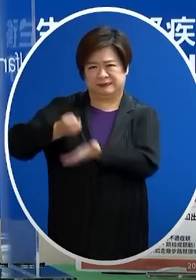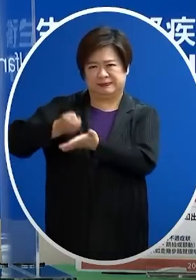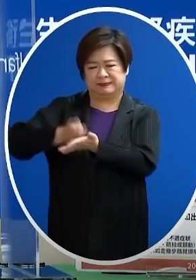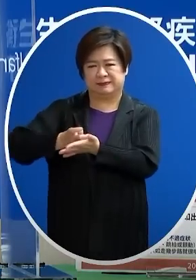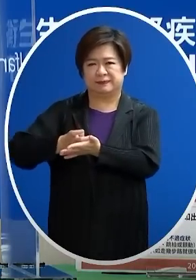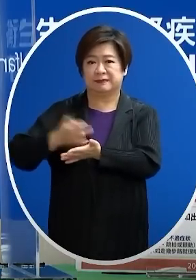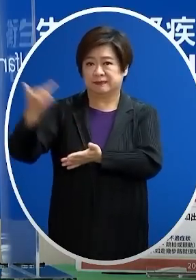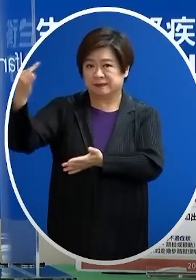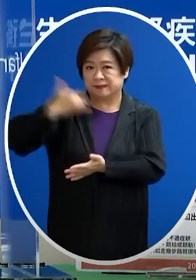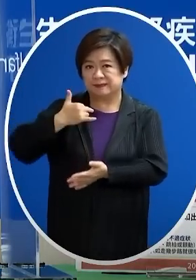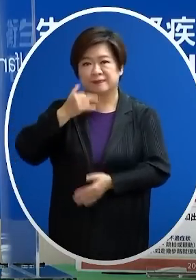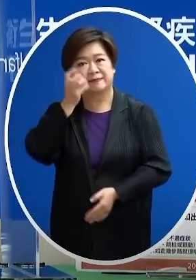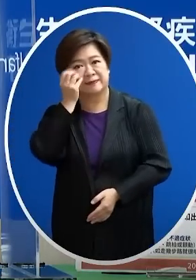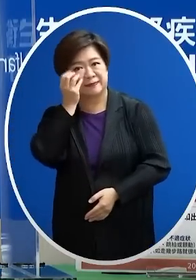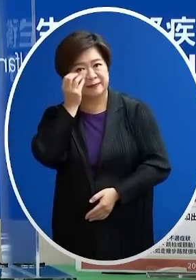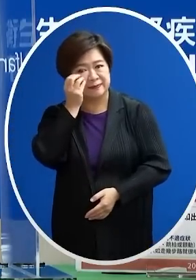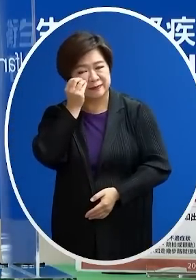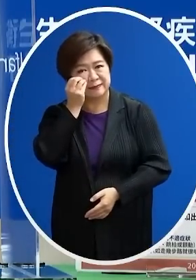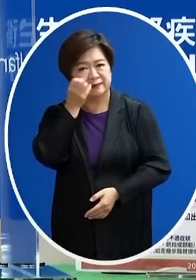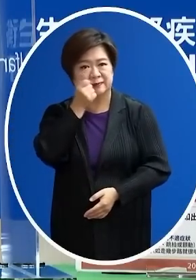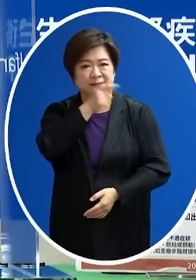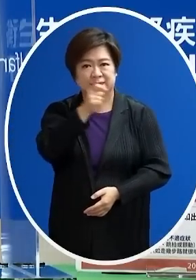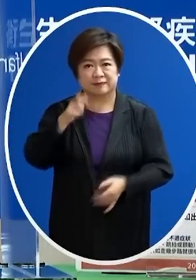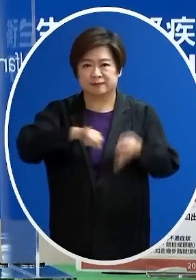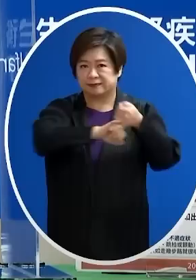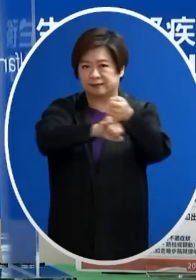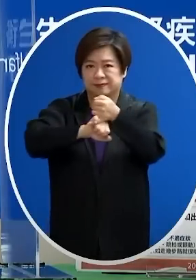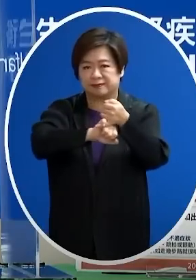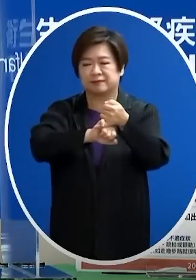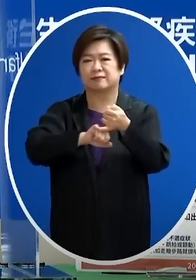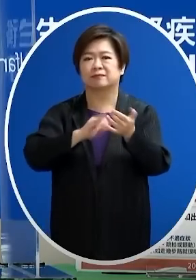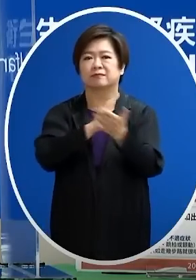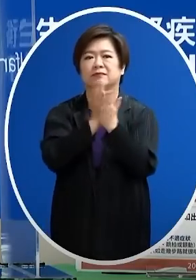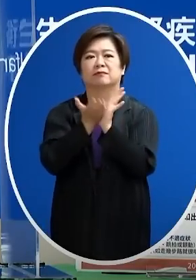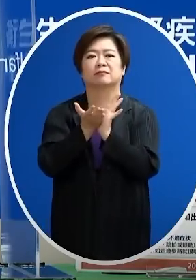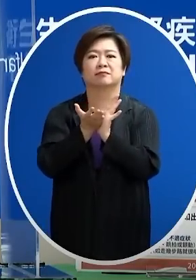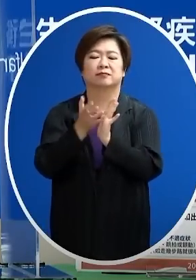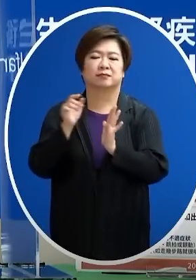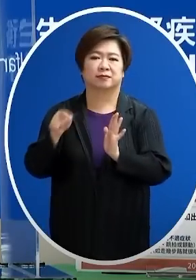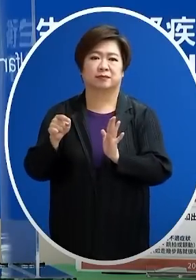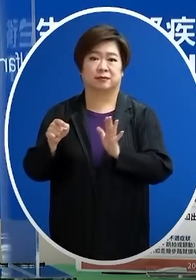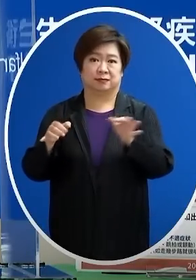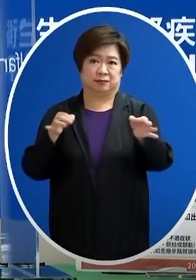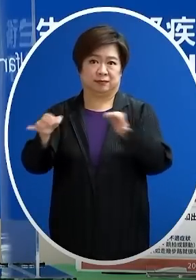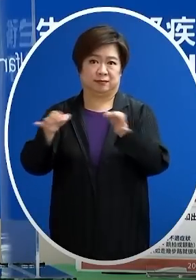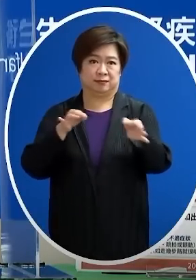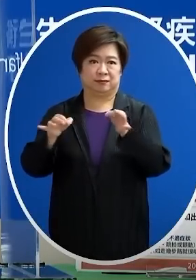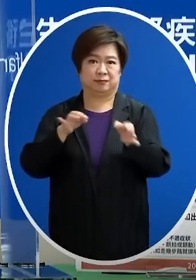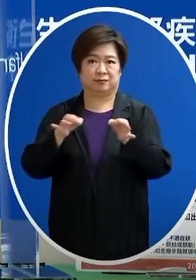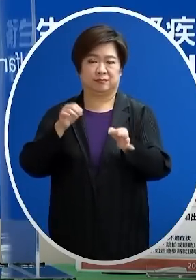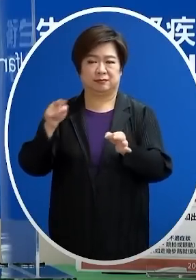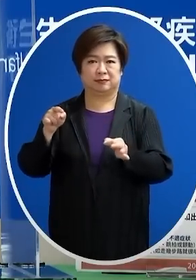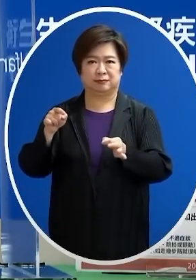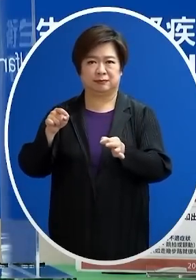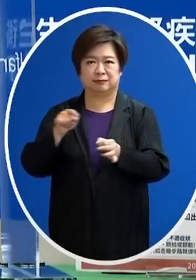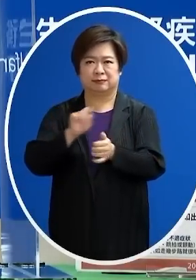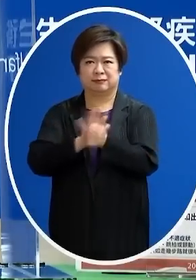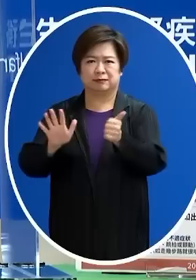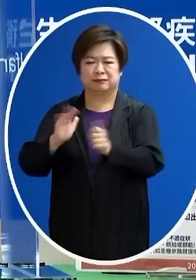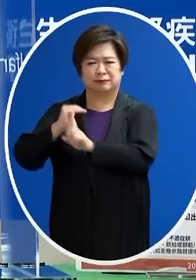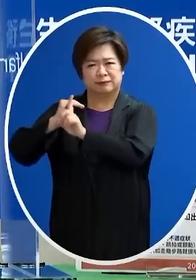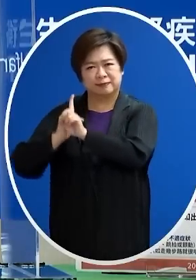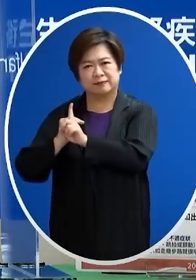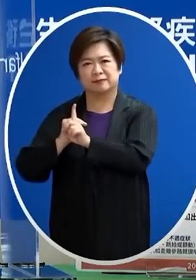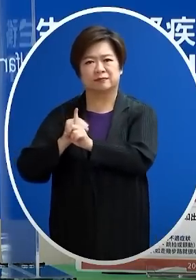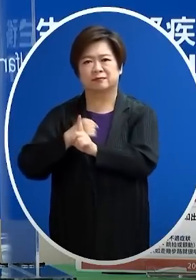台湾来参观要来买东西的要来等等这些商业的活动被降低了，这是我们不